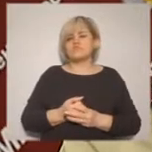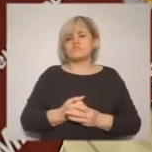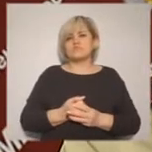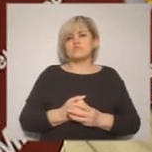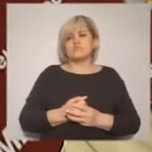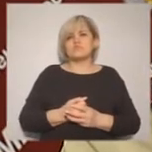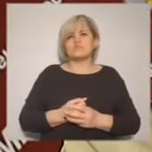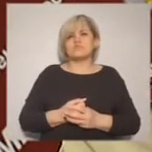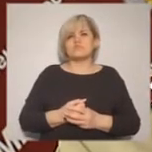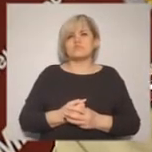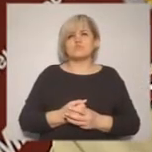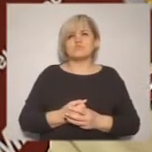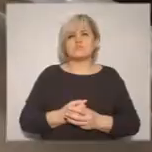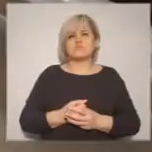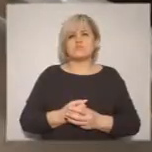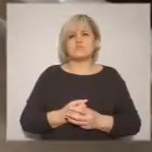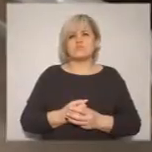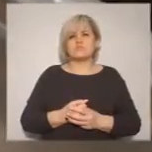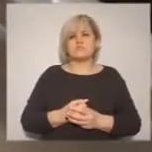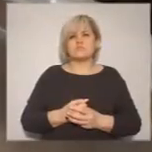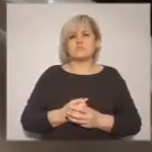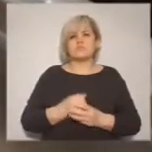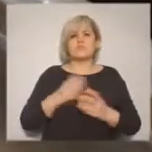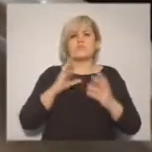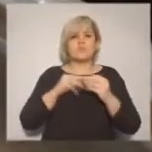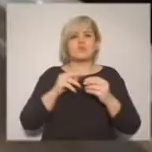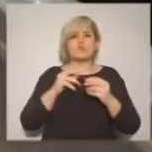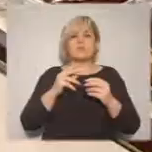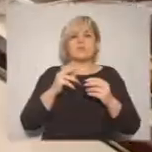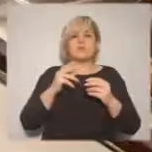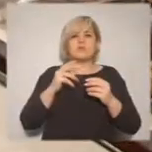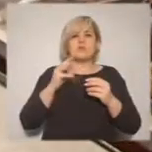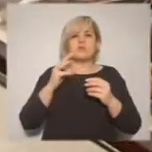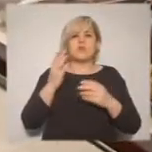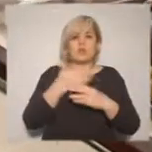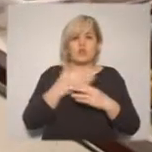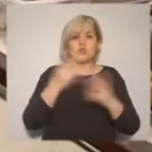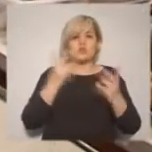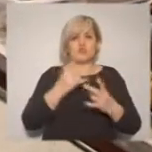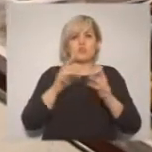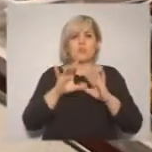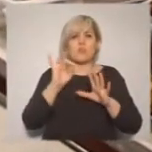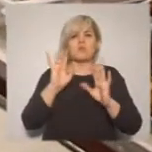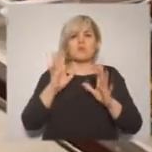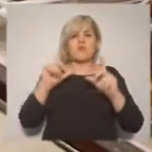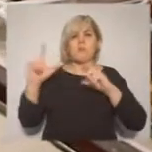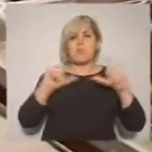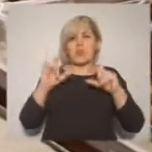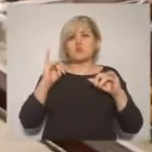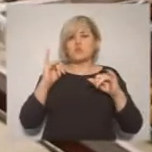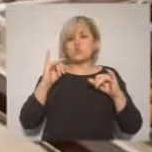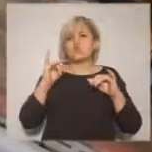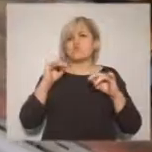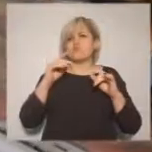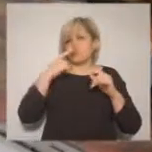эпидемиологическое расследование каждого такого эпизода. По сути, эти эпизоды единичны. А то, что рыбу нужно брать только в магазинах,